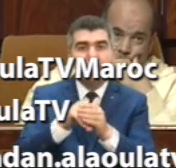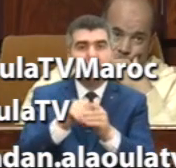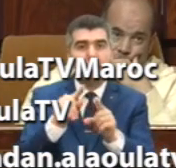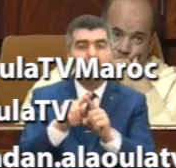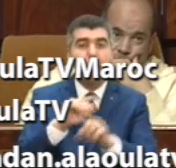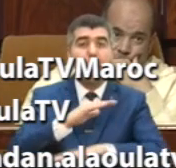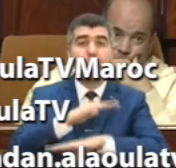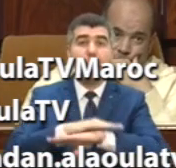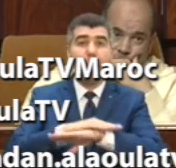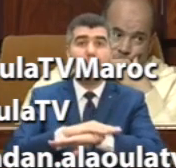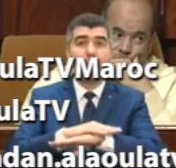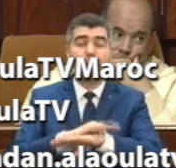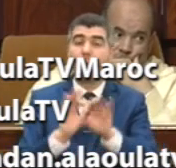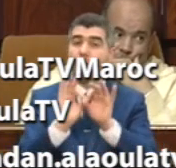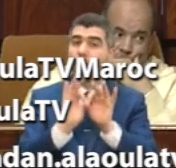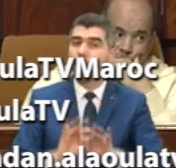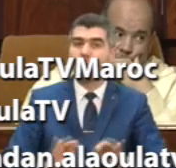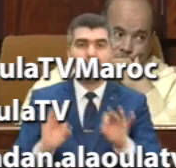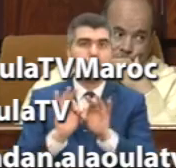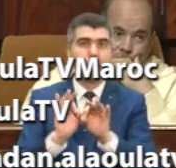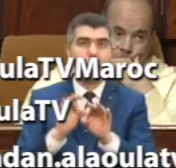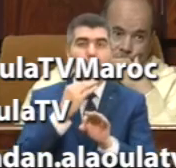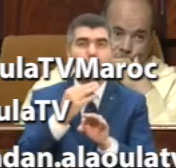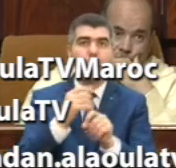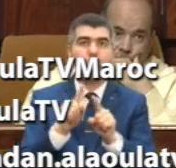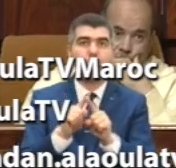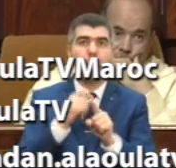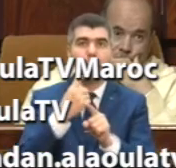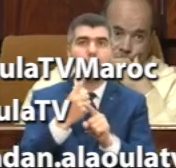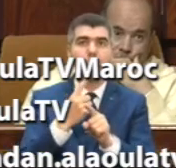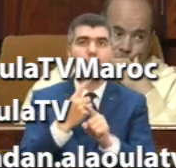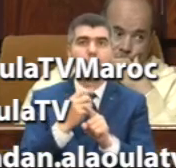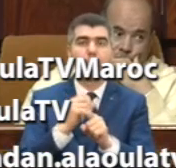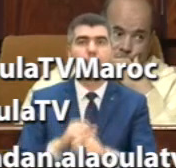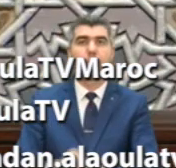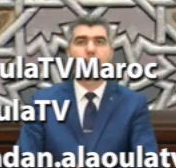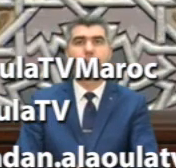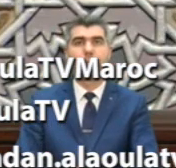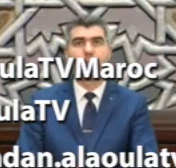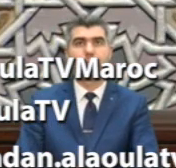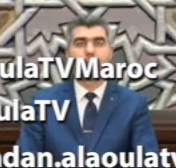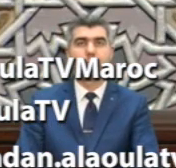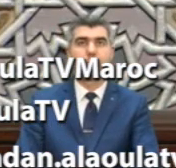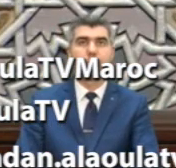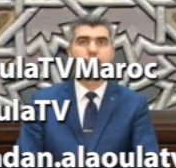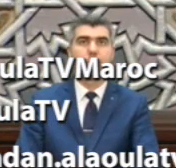محترم فهذا خصك تعتذر يا السيده النائبه. شكرا.